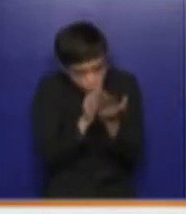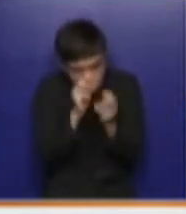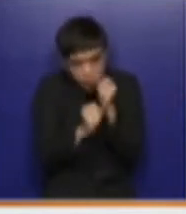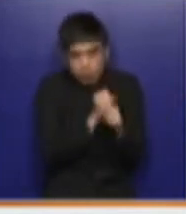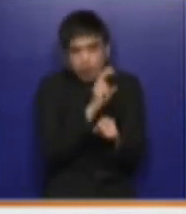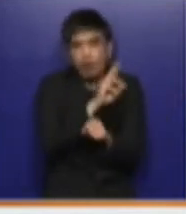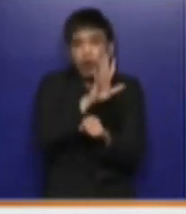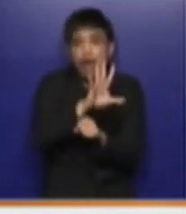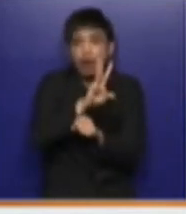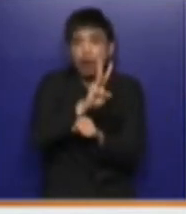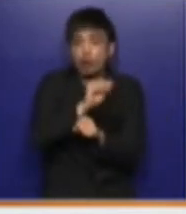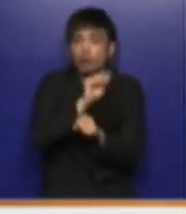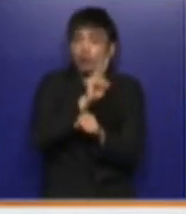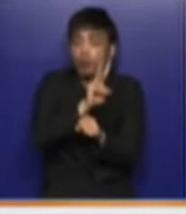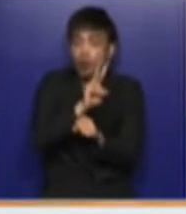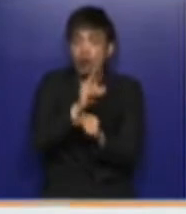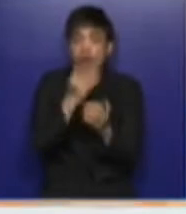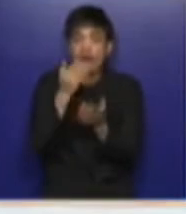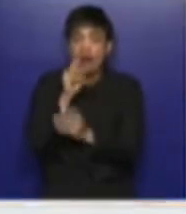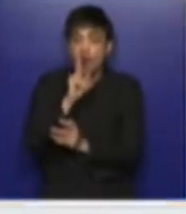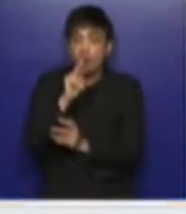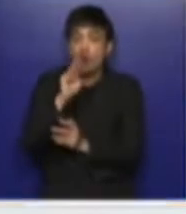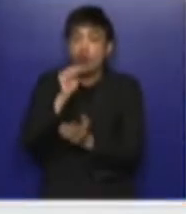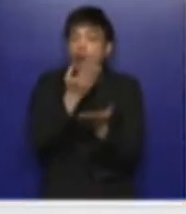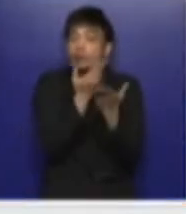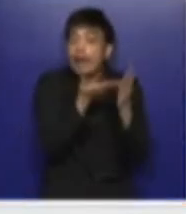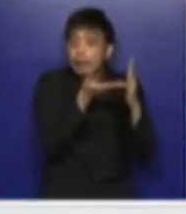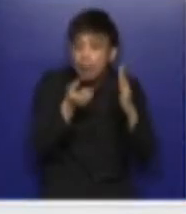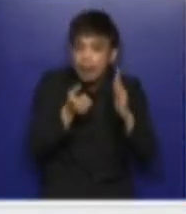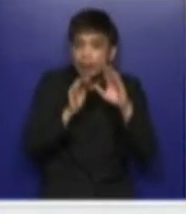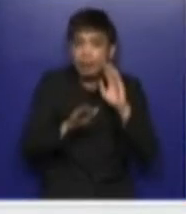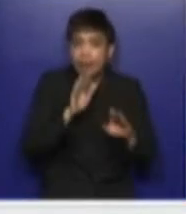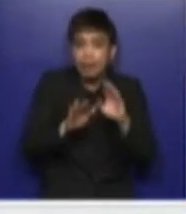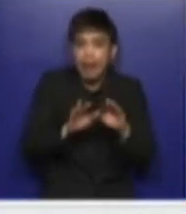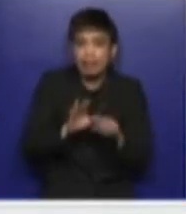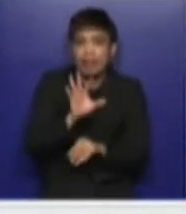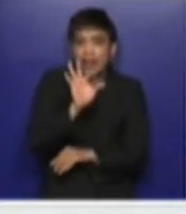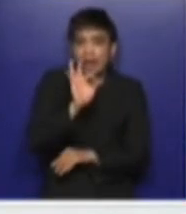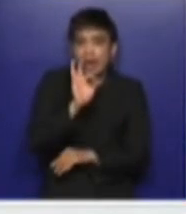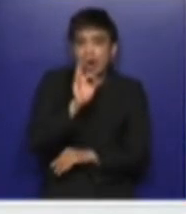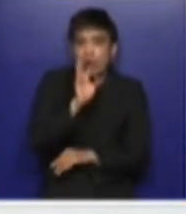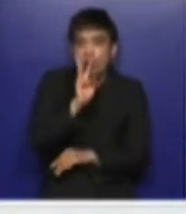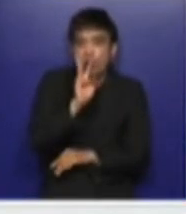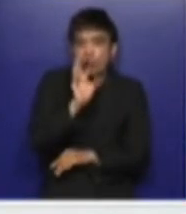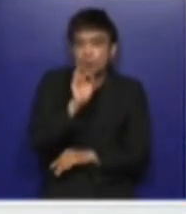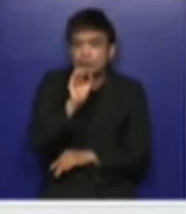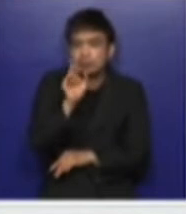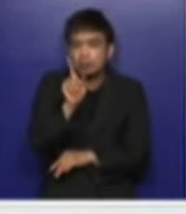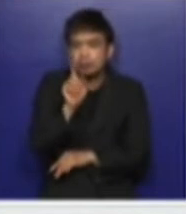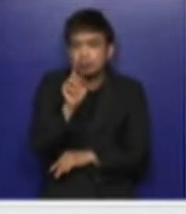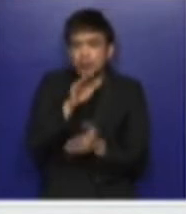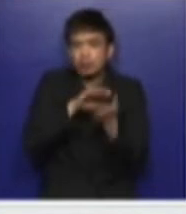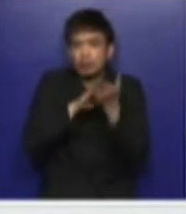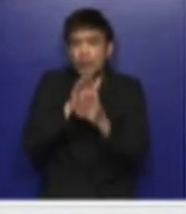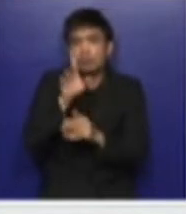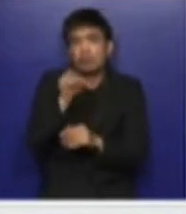2562นะคะเห็นว่ากรมเบิกจ่ายงบลงทุนได้เพียง 67.94% เท่านั้นนะคะจึงยังสรุปไม่ได้ว่าที่กรมศิลป์ไม่ส